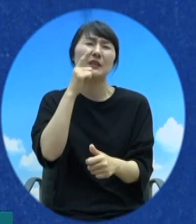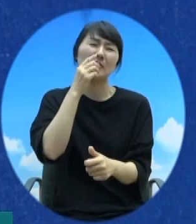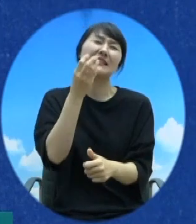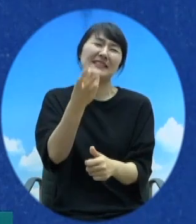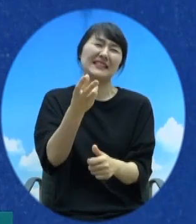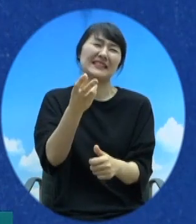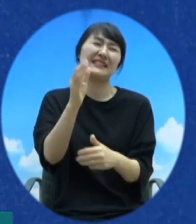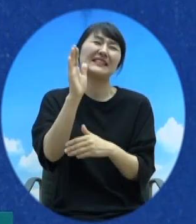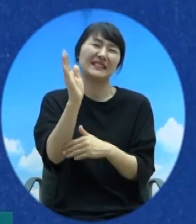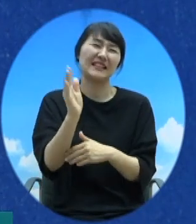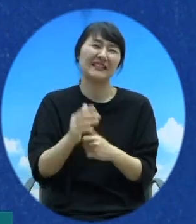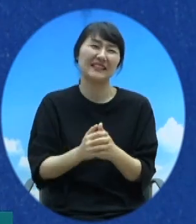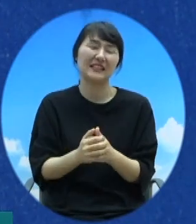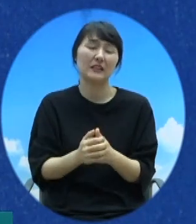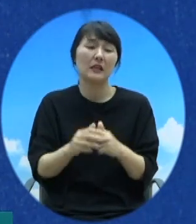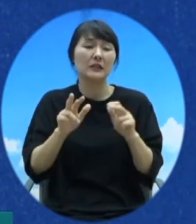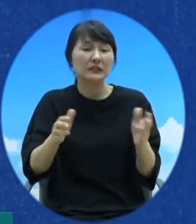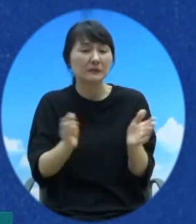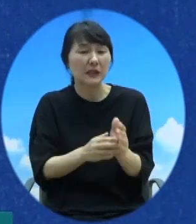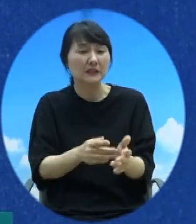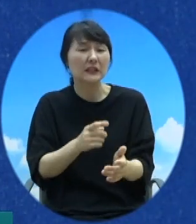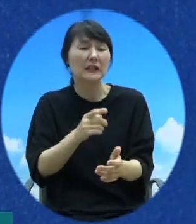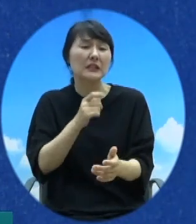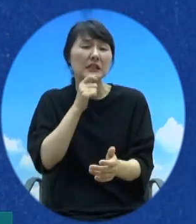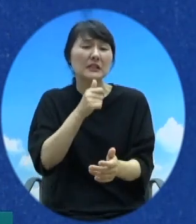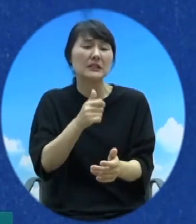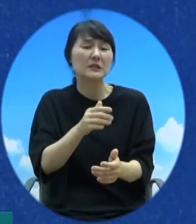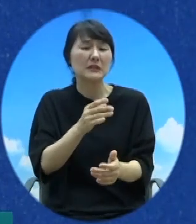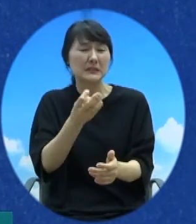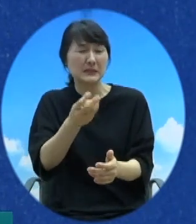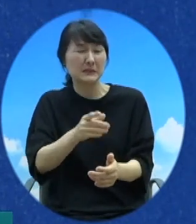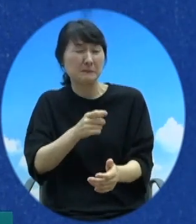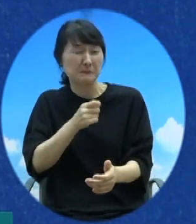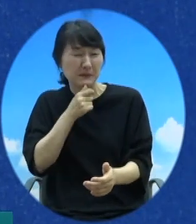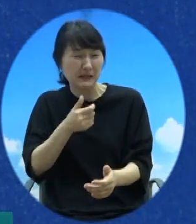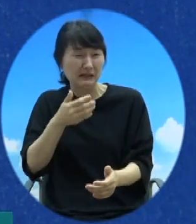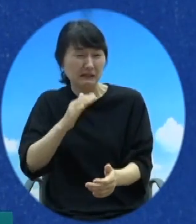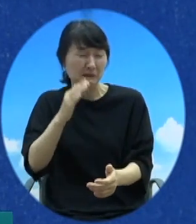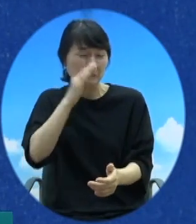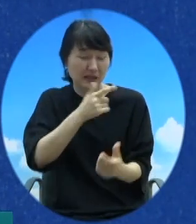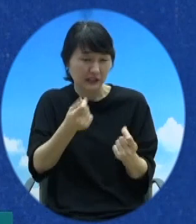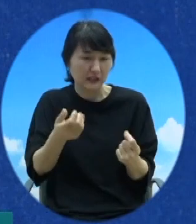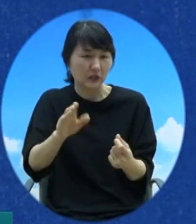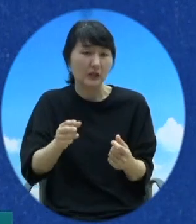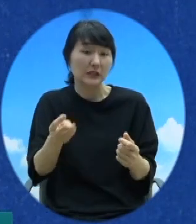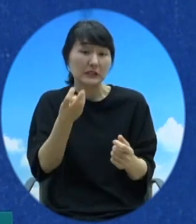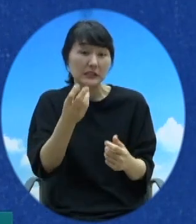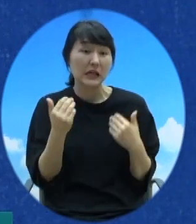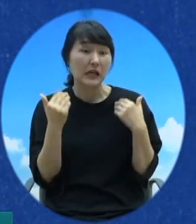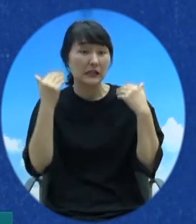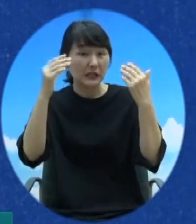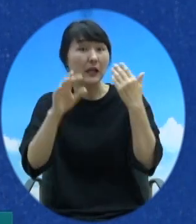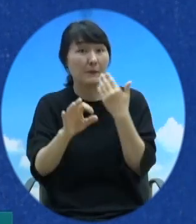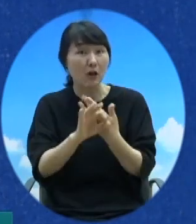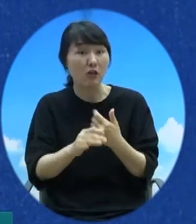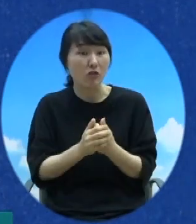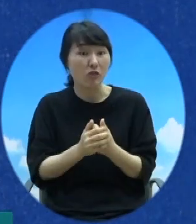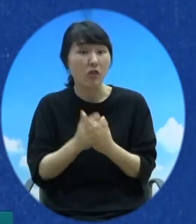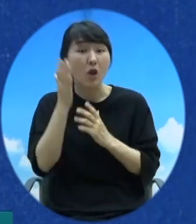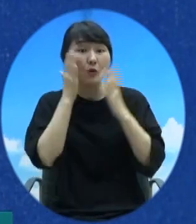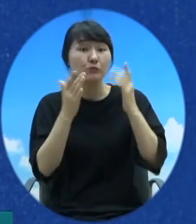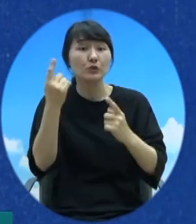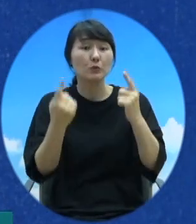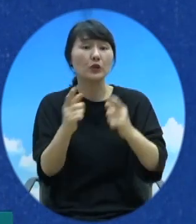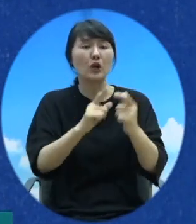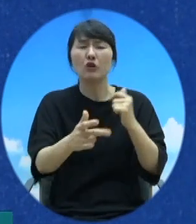겨자씨가 지금은 당장 작고 초라해 보여도 그 겨자씨가 자라면 풀보다